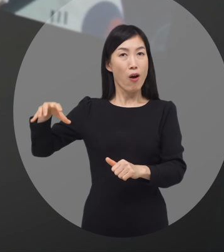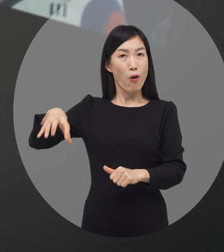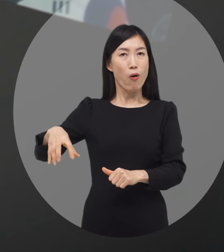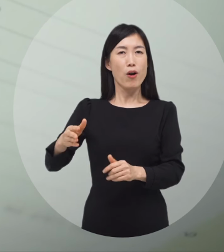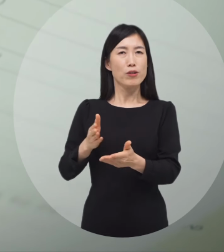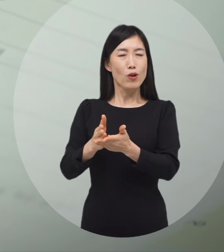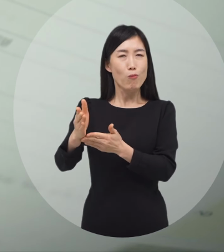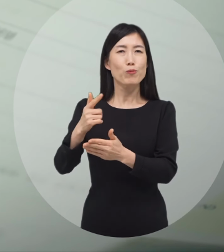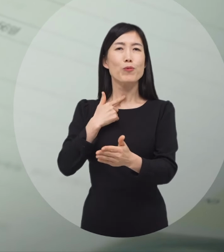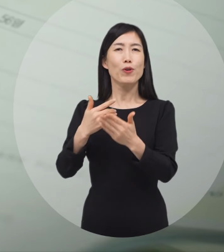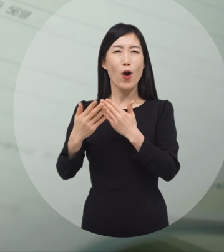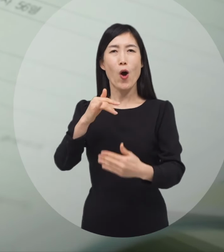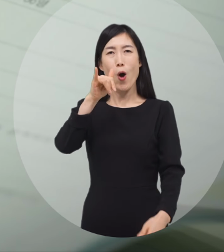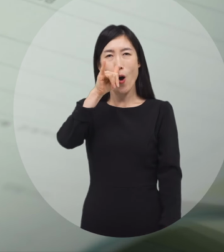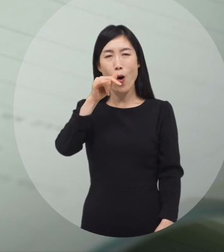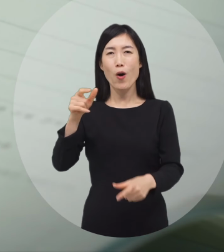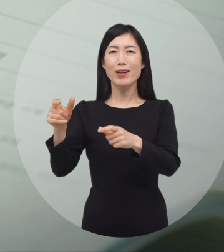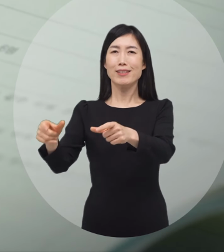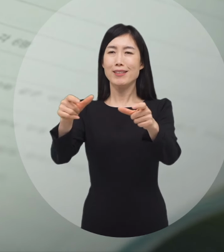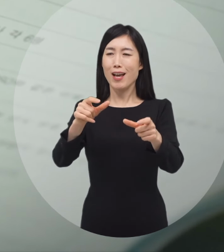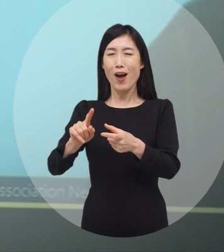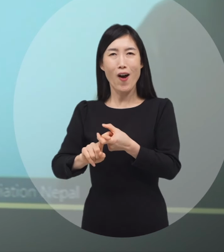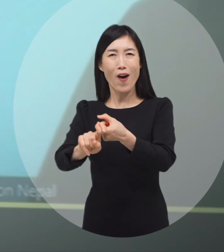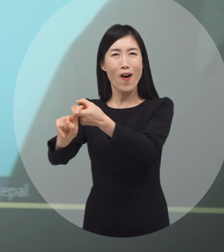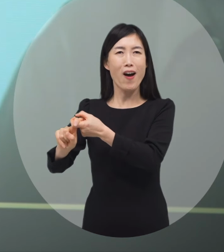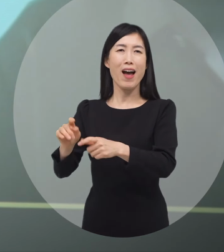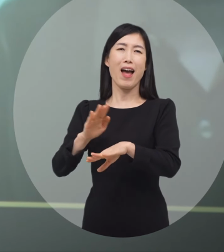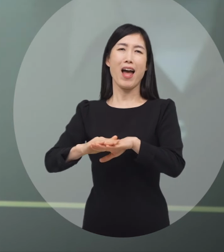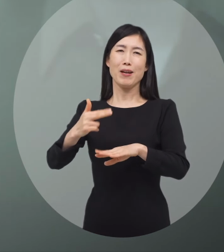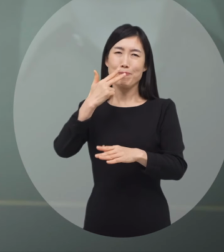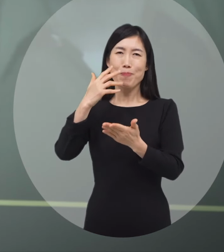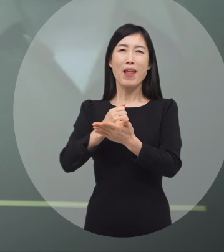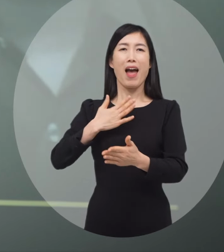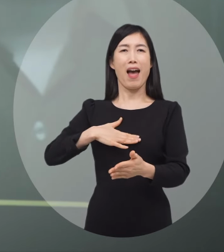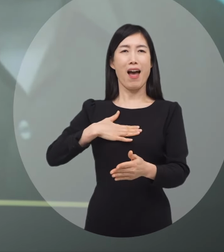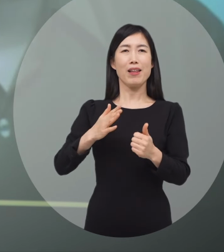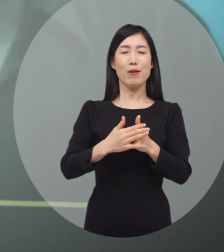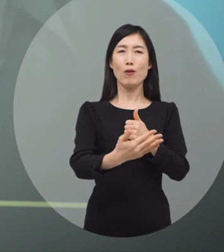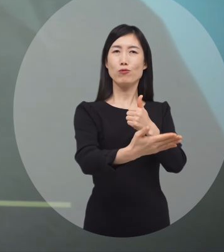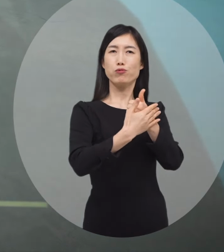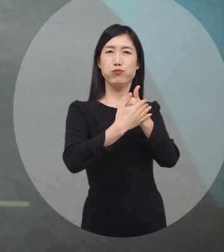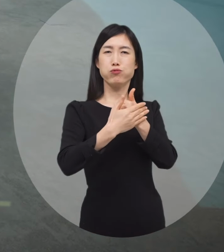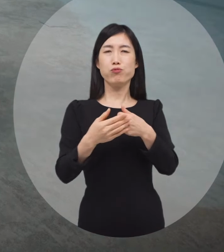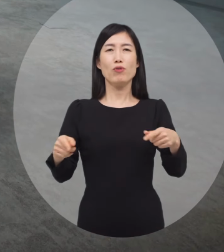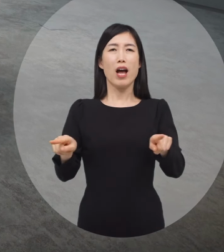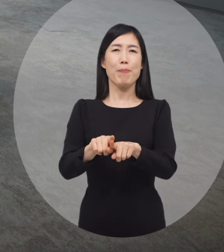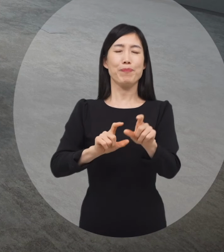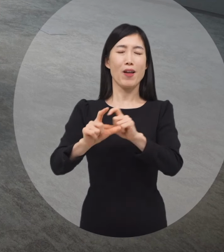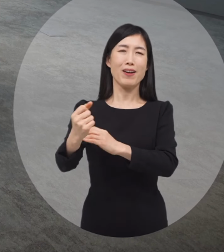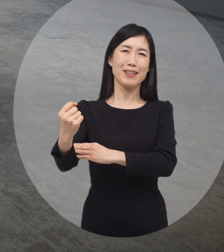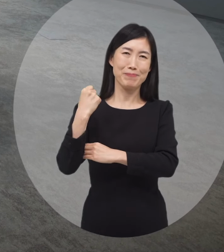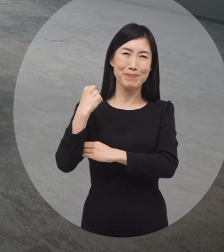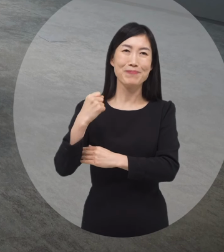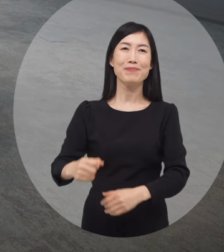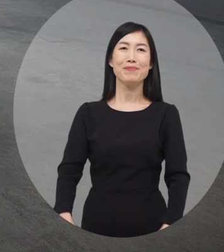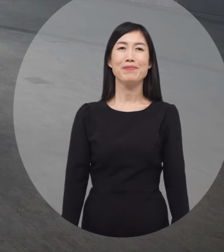경험, 지역사회의 유대관계를 활용해 수요자 중심의 개발협력 추진을 가능하도록 도와주었기